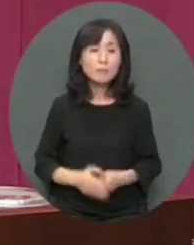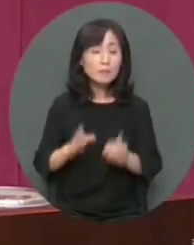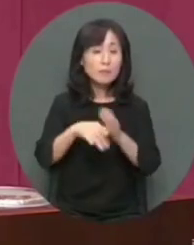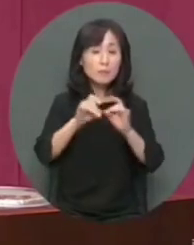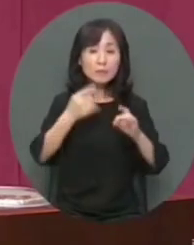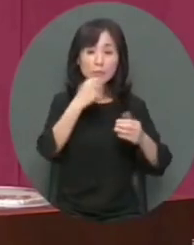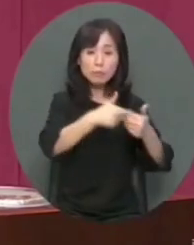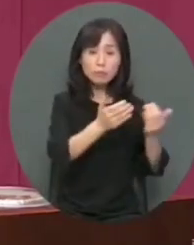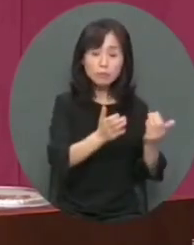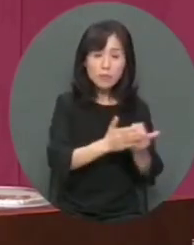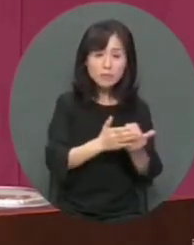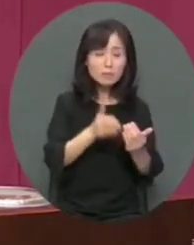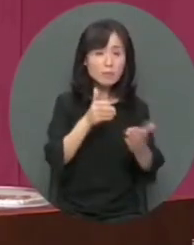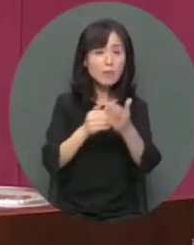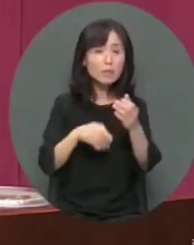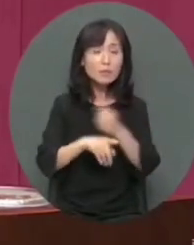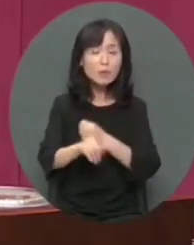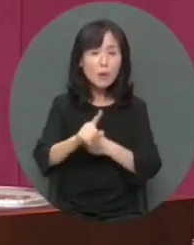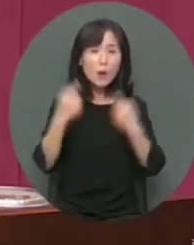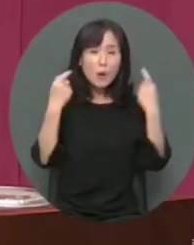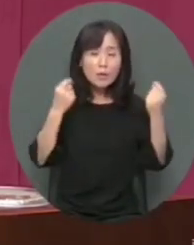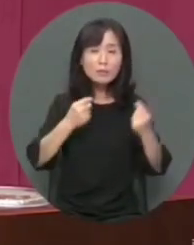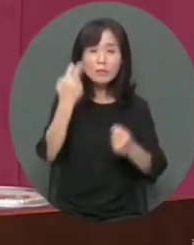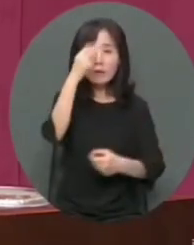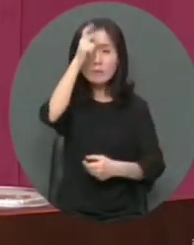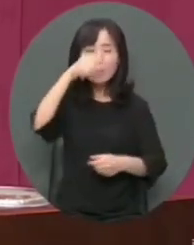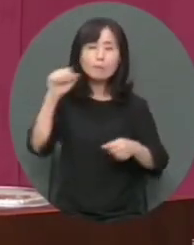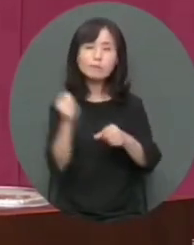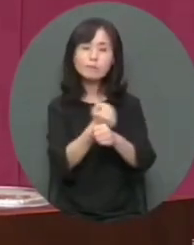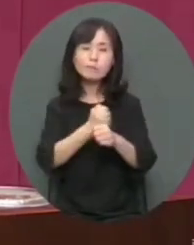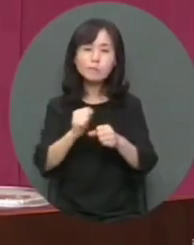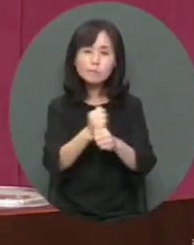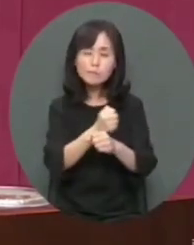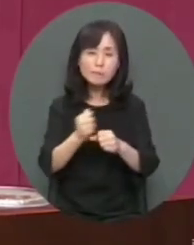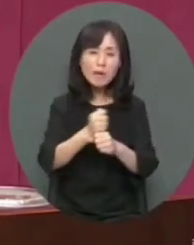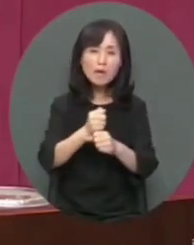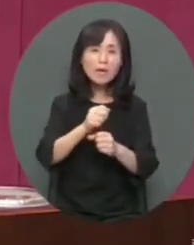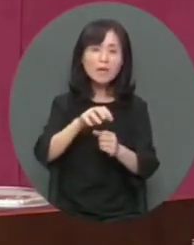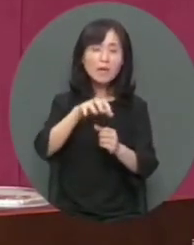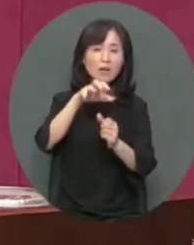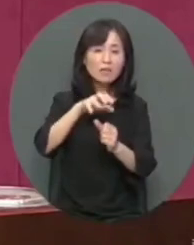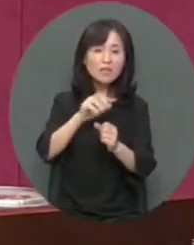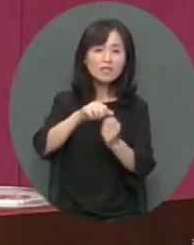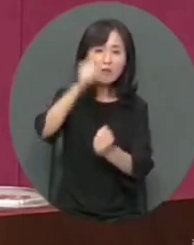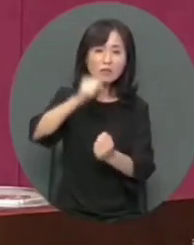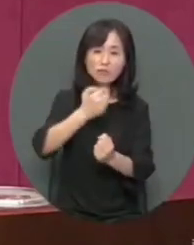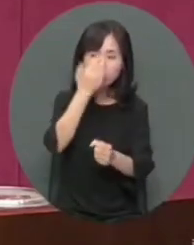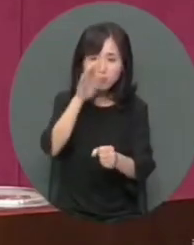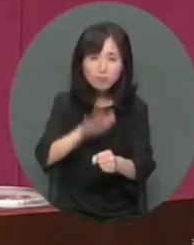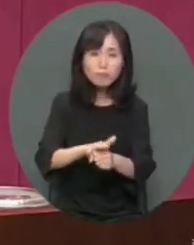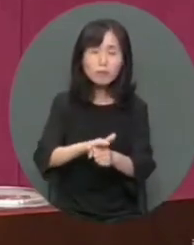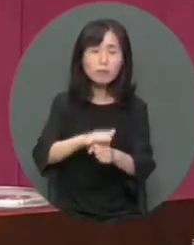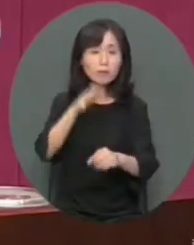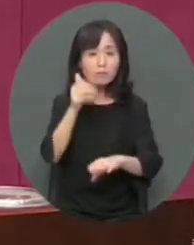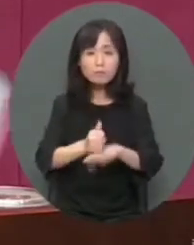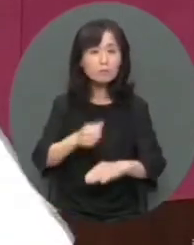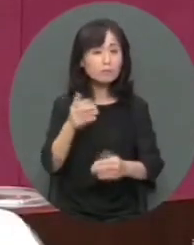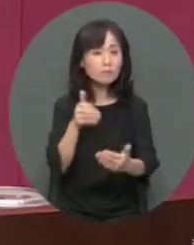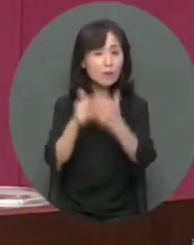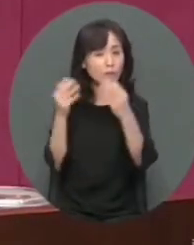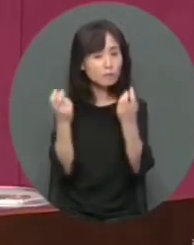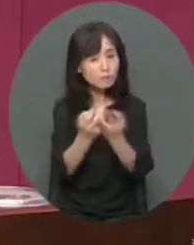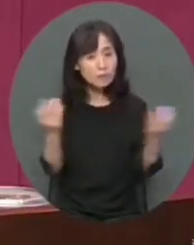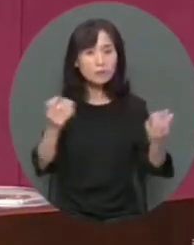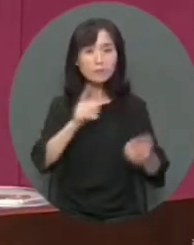그때마다 민주당은 부결한 이유를 한결같이 검찰의 조작이고 부당한 영장 청구이기 때문에 부결한 것이라고 했습니다.